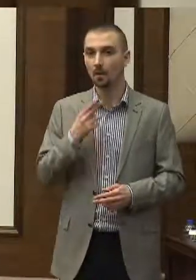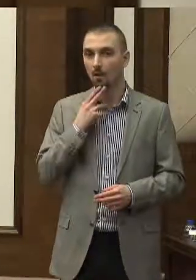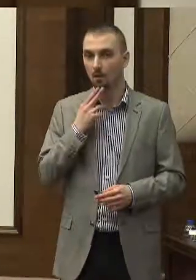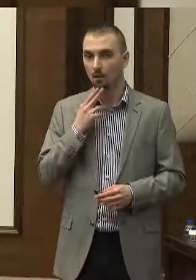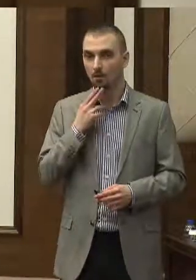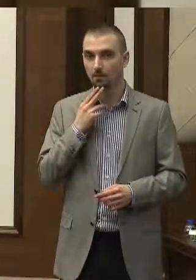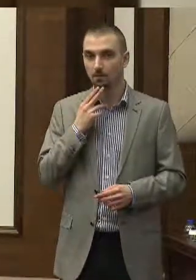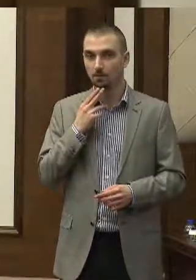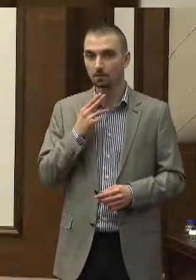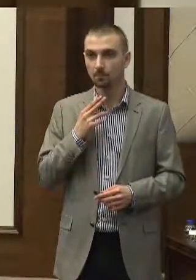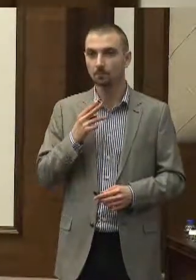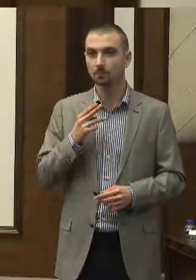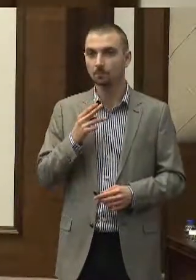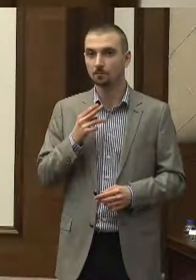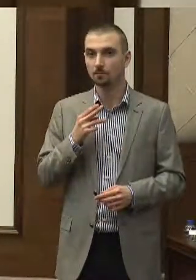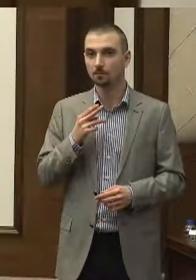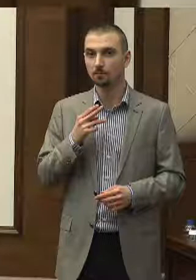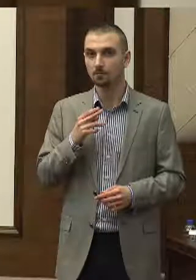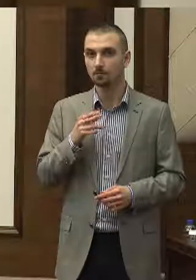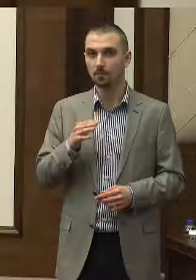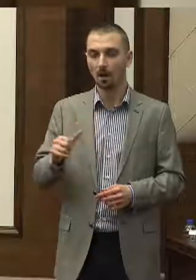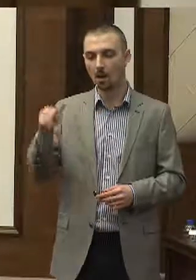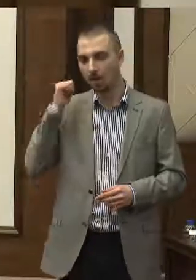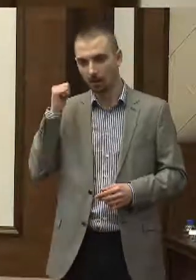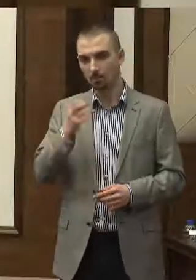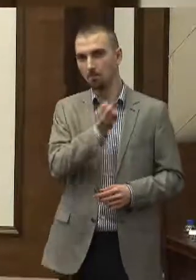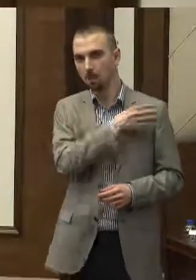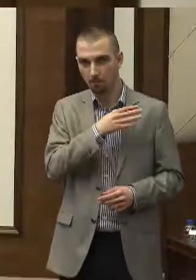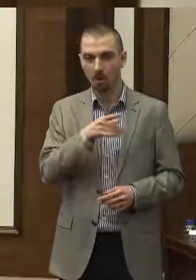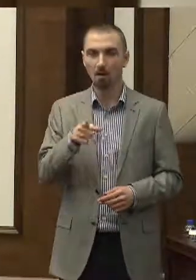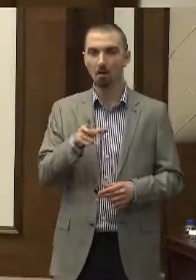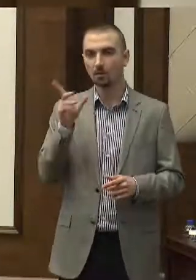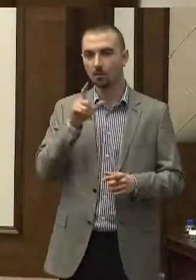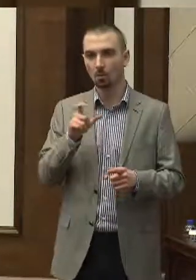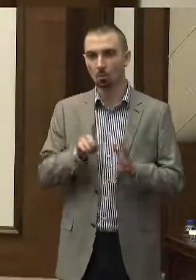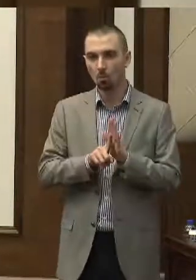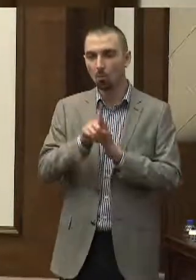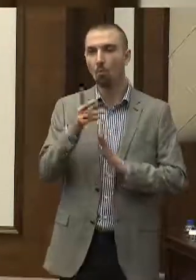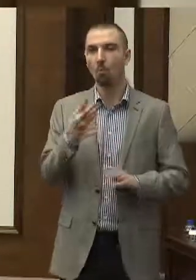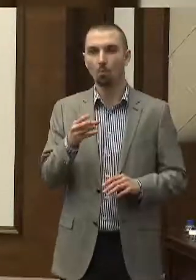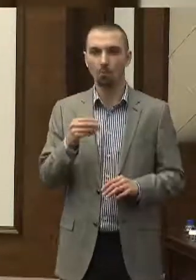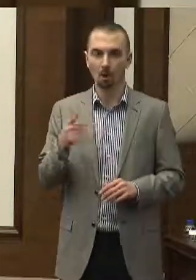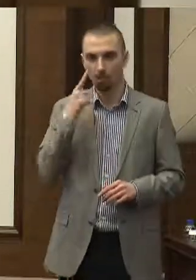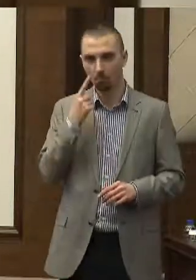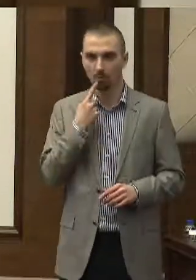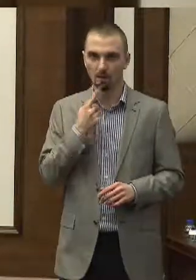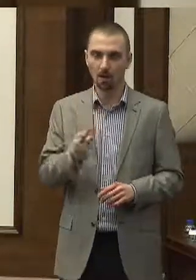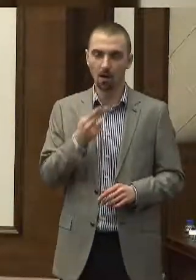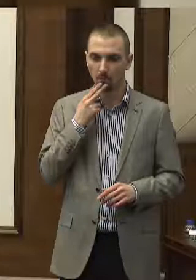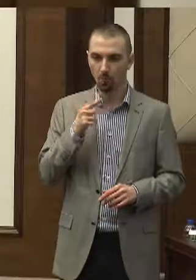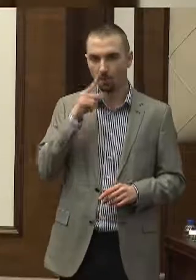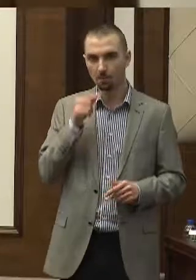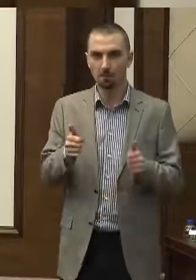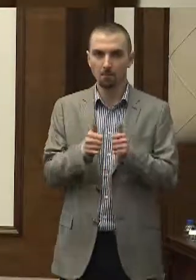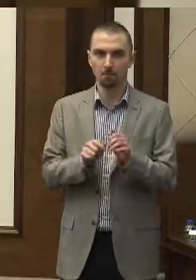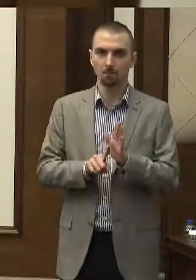Kadınlarını geri bırakan toplum geride kalmaya mahkumdur. Yüce Önderimiz Mustafa Kemal Atatürk.